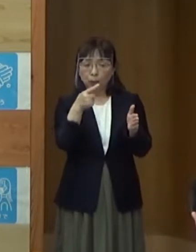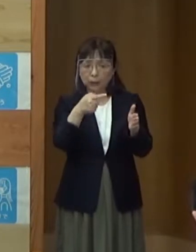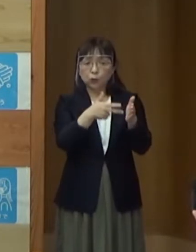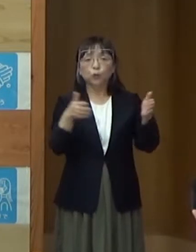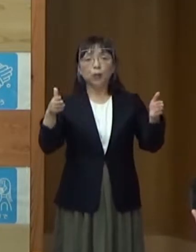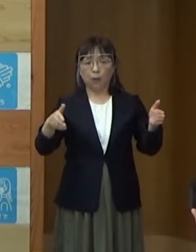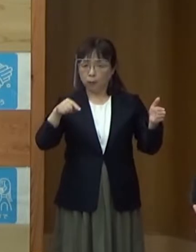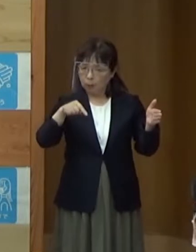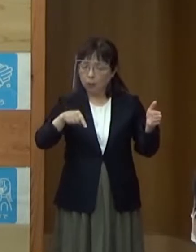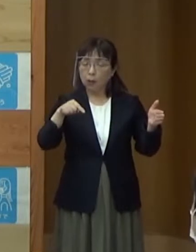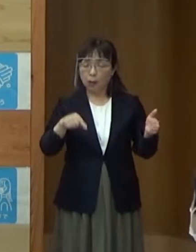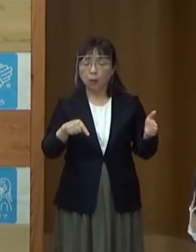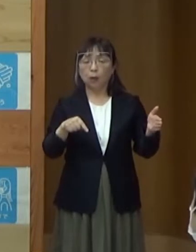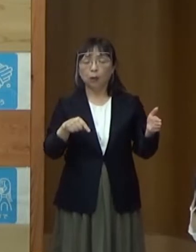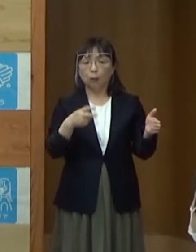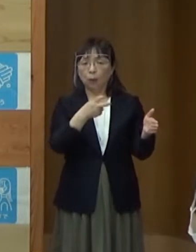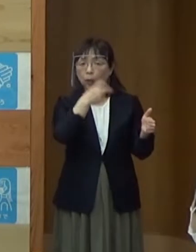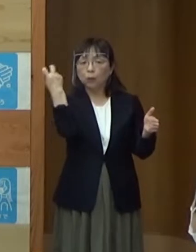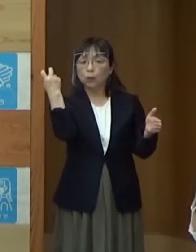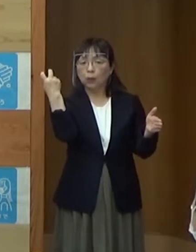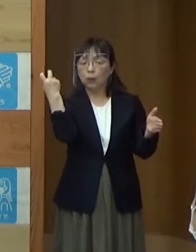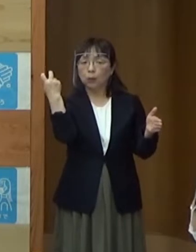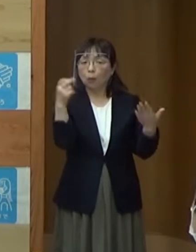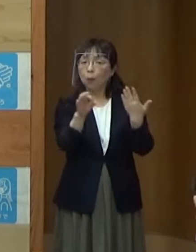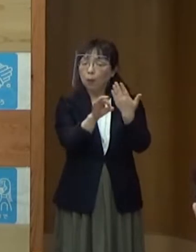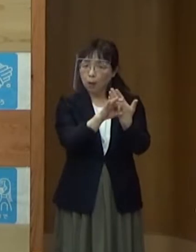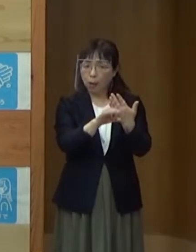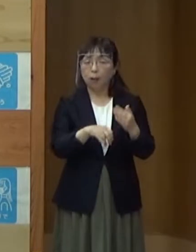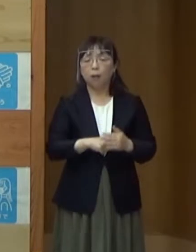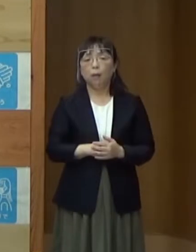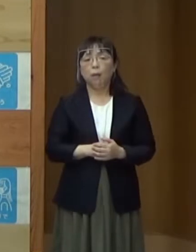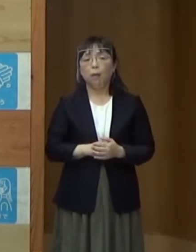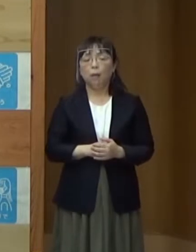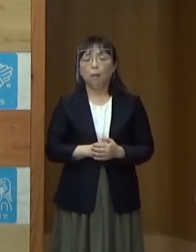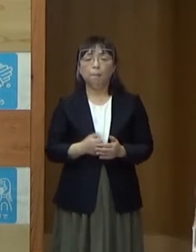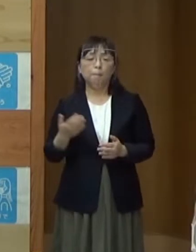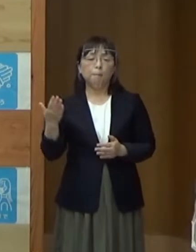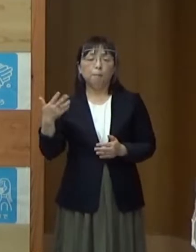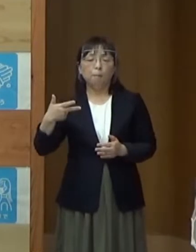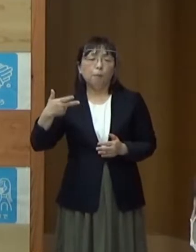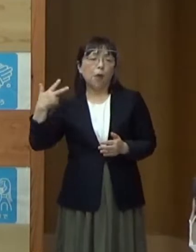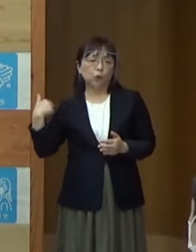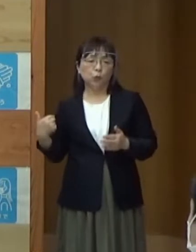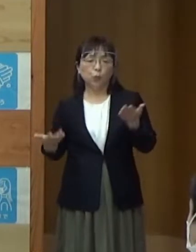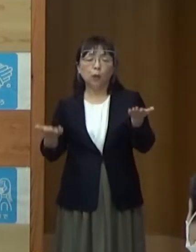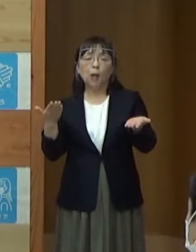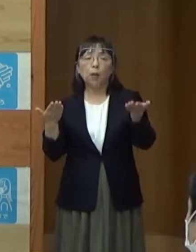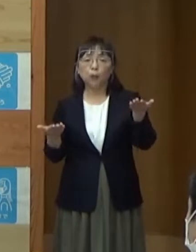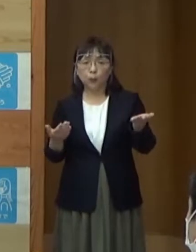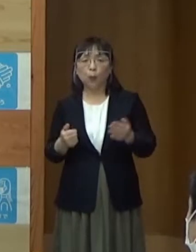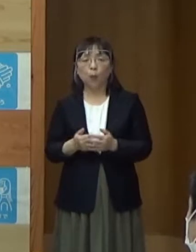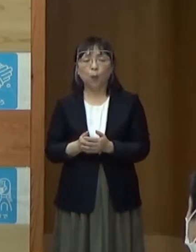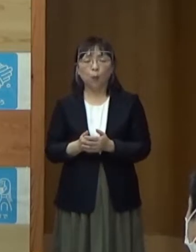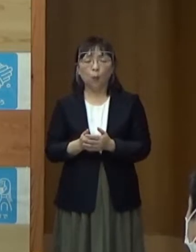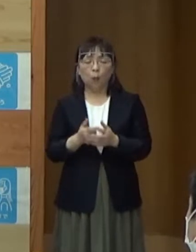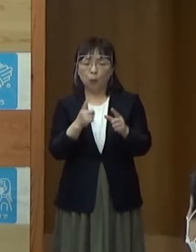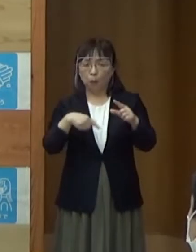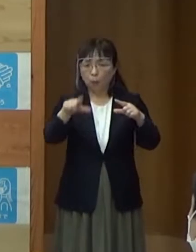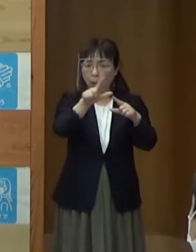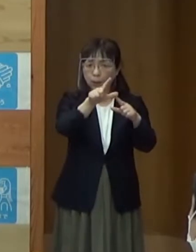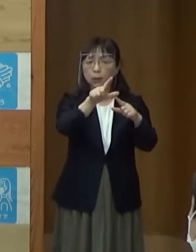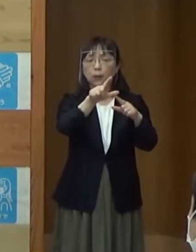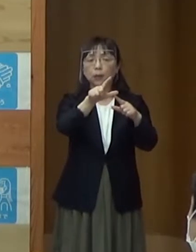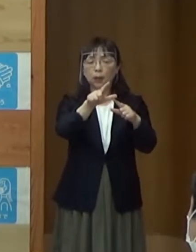の、確認事例、その前の週と比較して、倍増しま